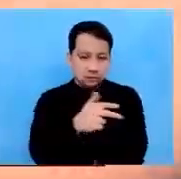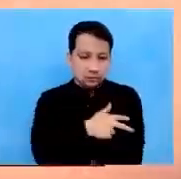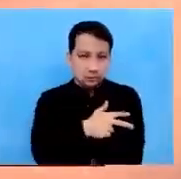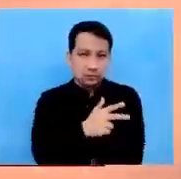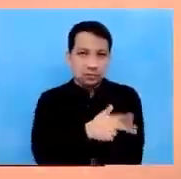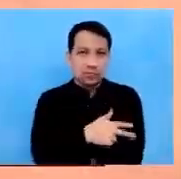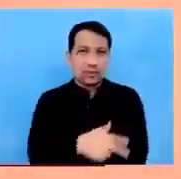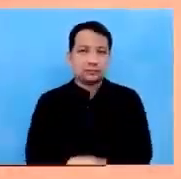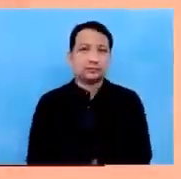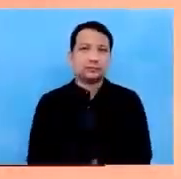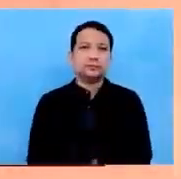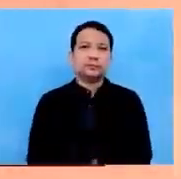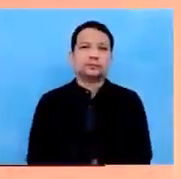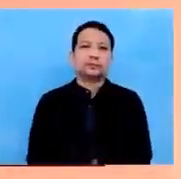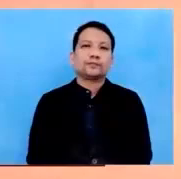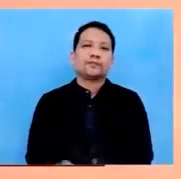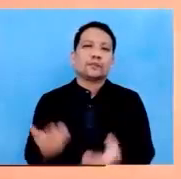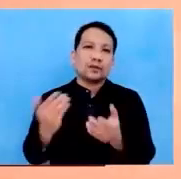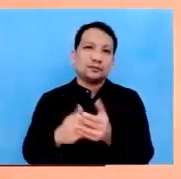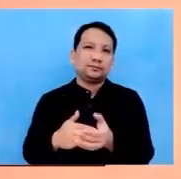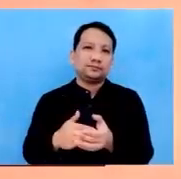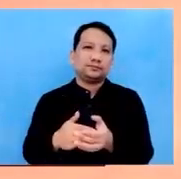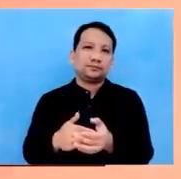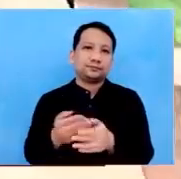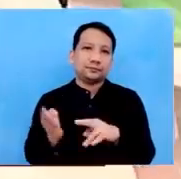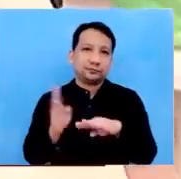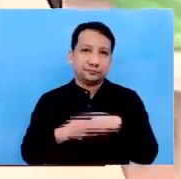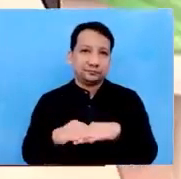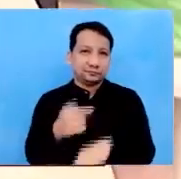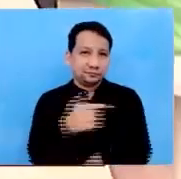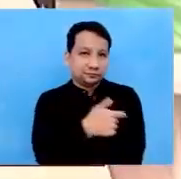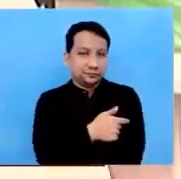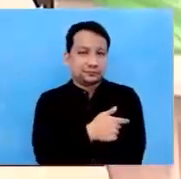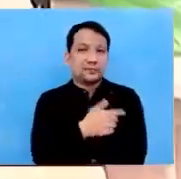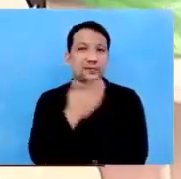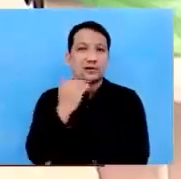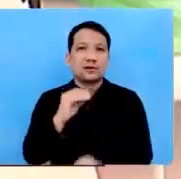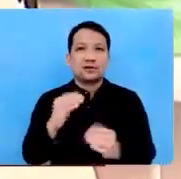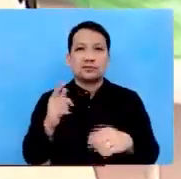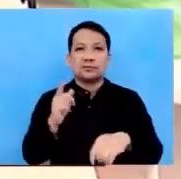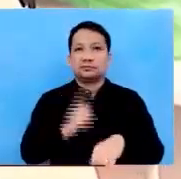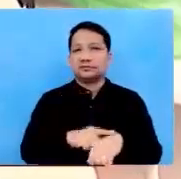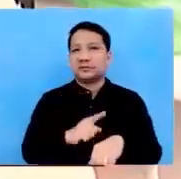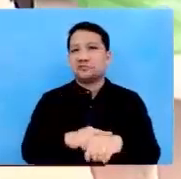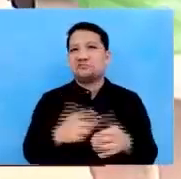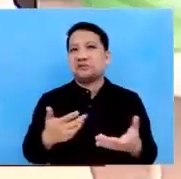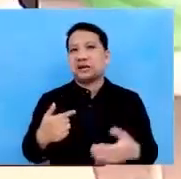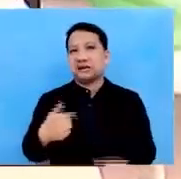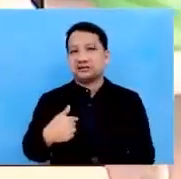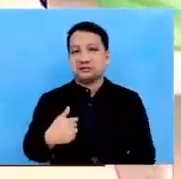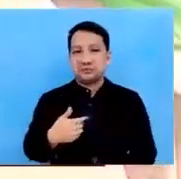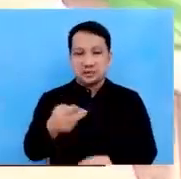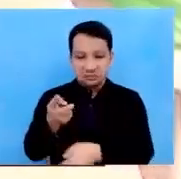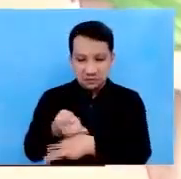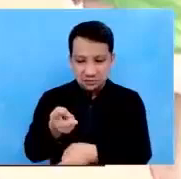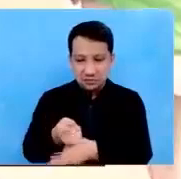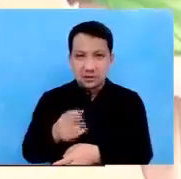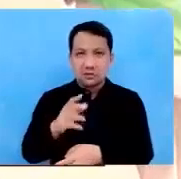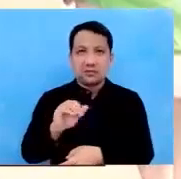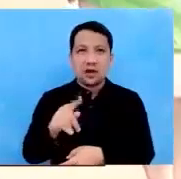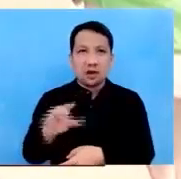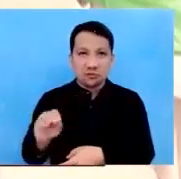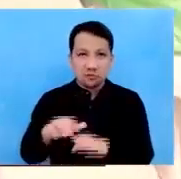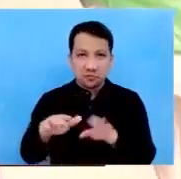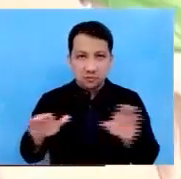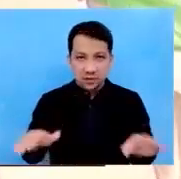Parang ano eh, bonus na eh. bonus ka na. Kasi wala akong time kasi minsan eh, nag-aalaga ako ng mga apo.